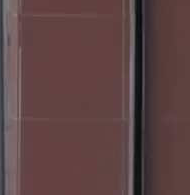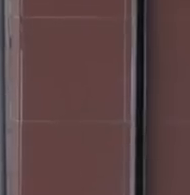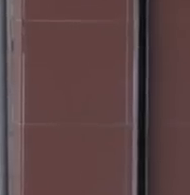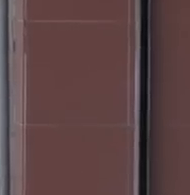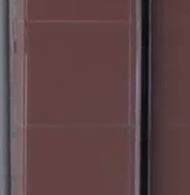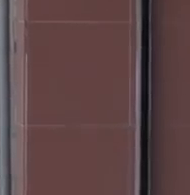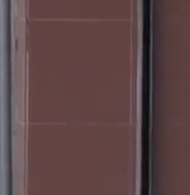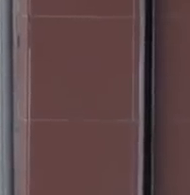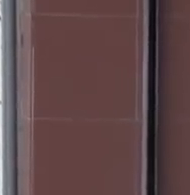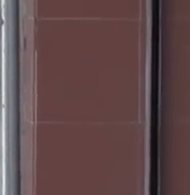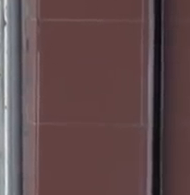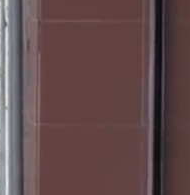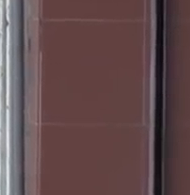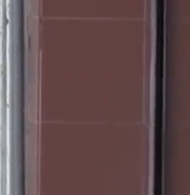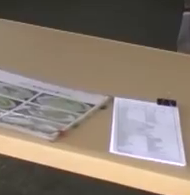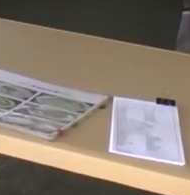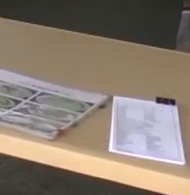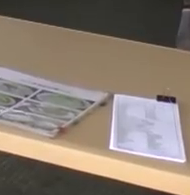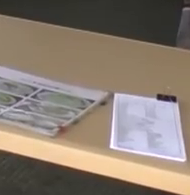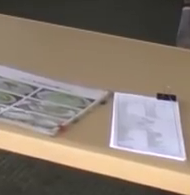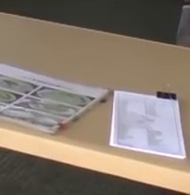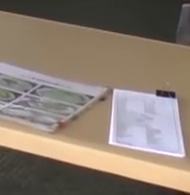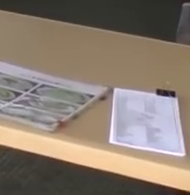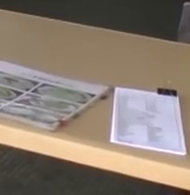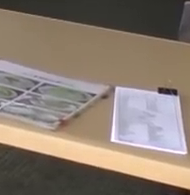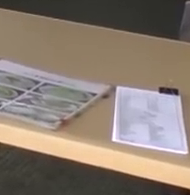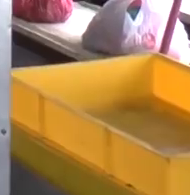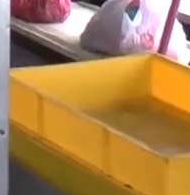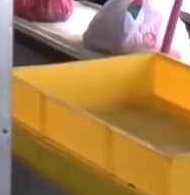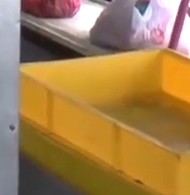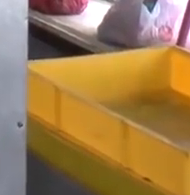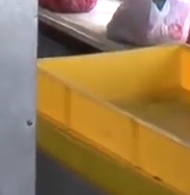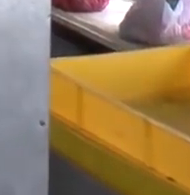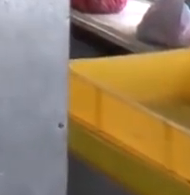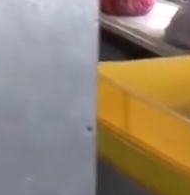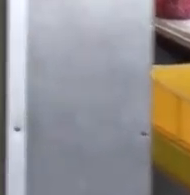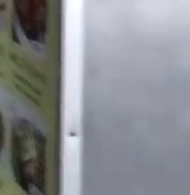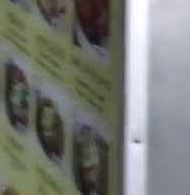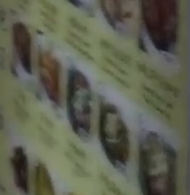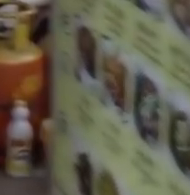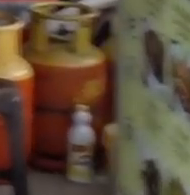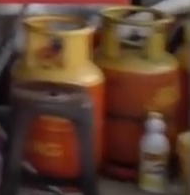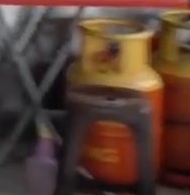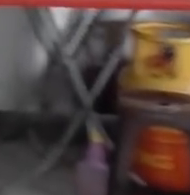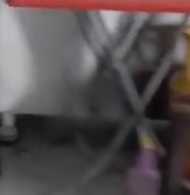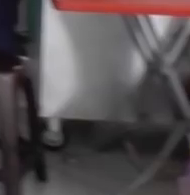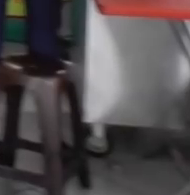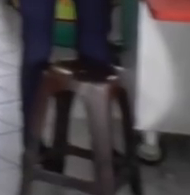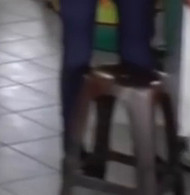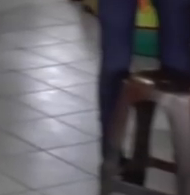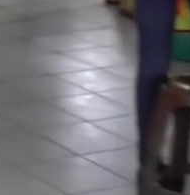operasi kedai atau kedai makan ataupun restoran dilanjutkan daripada jam 6